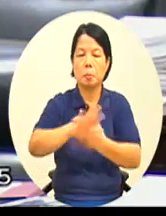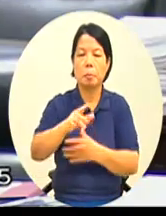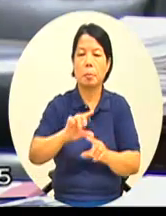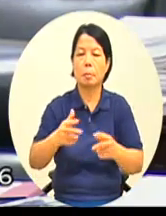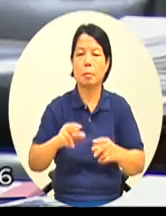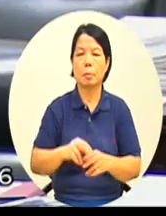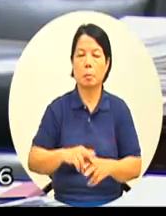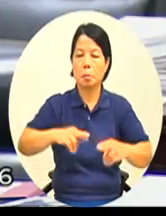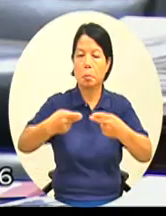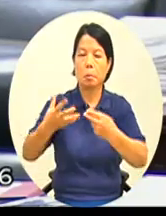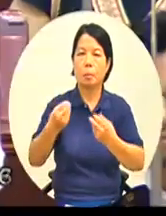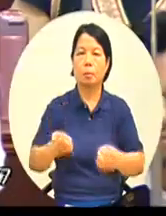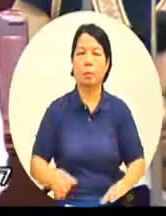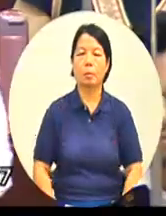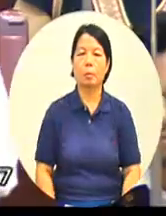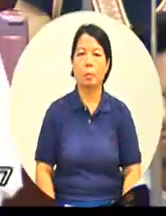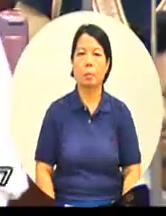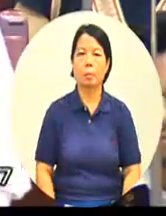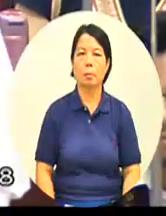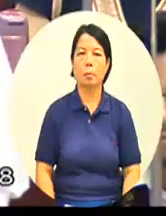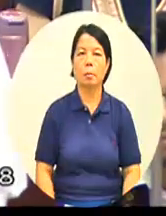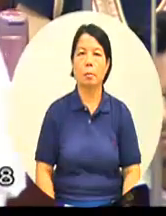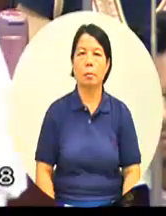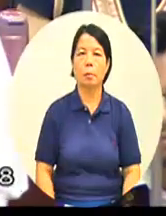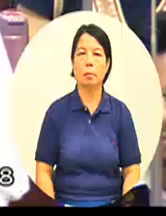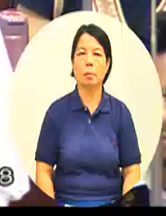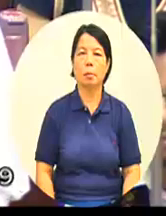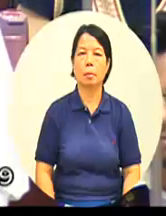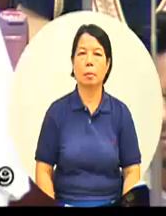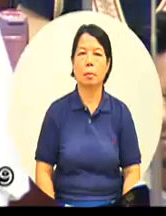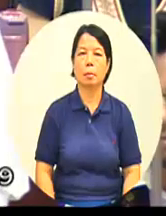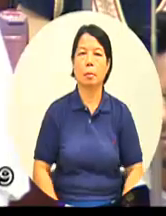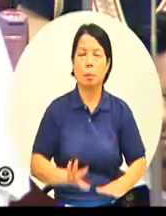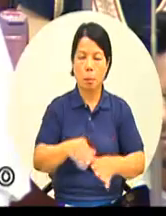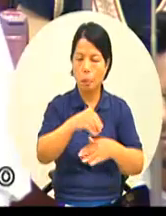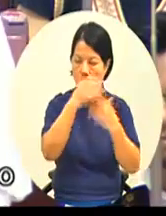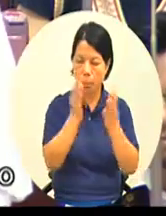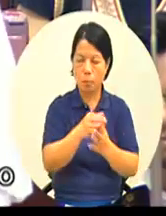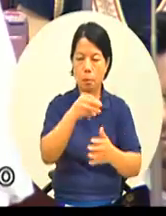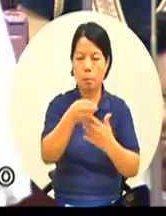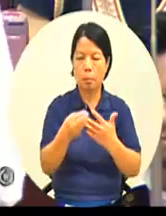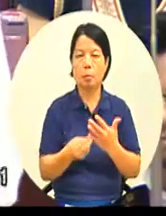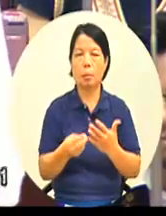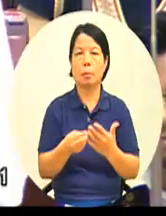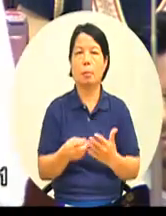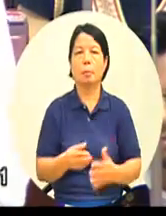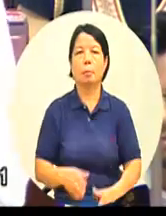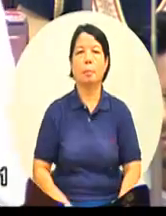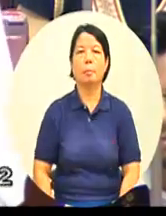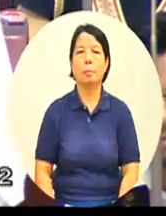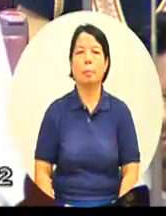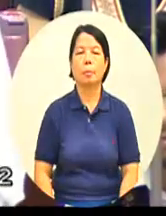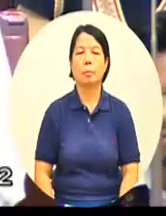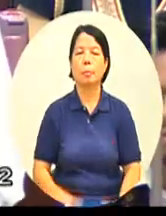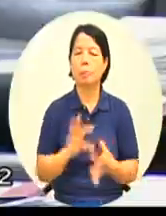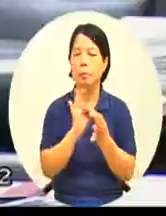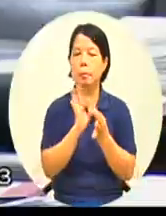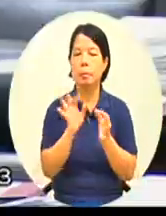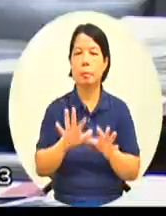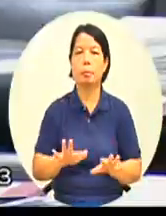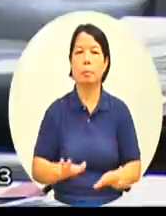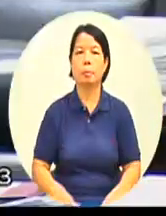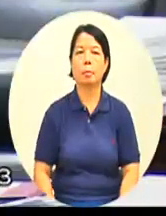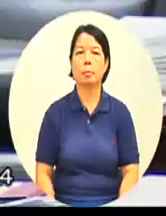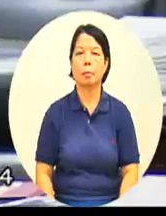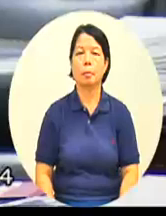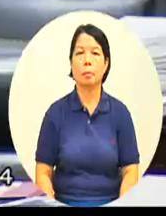我们的像九十等降为八十等，八十等降为七十等、 这样太委屈了哎。没有关系，我今天在乎